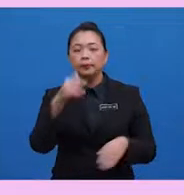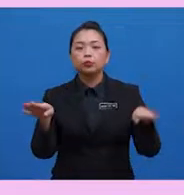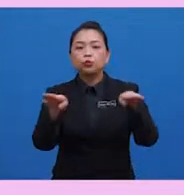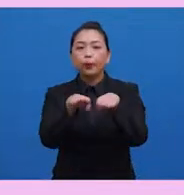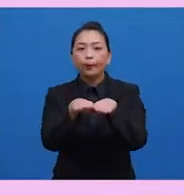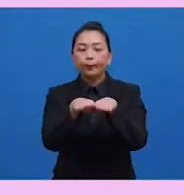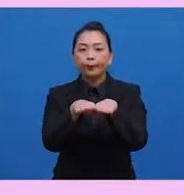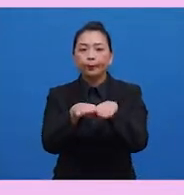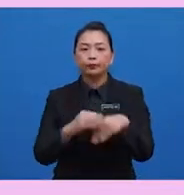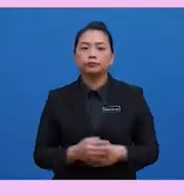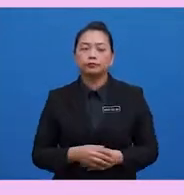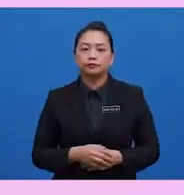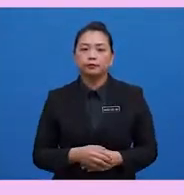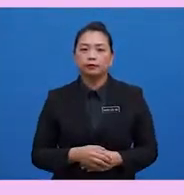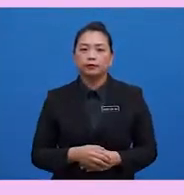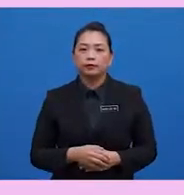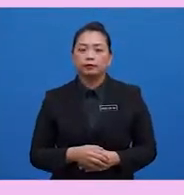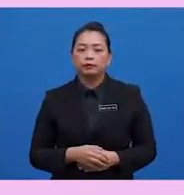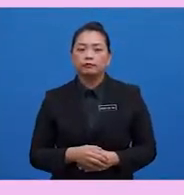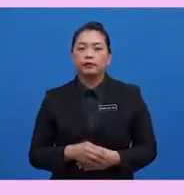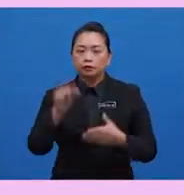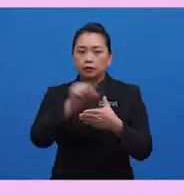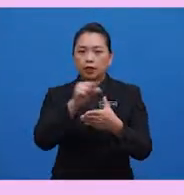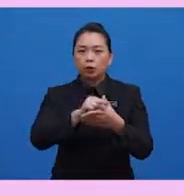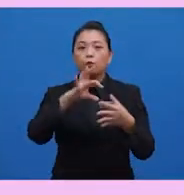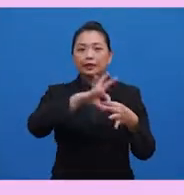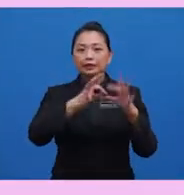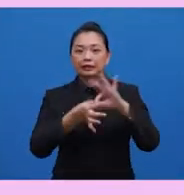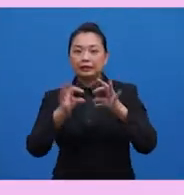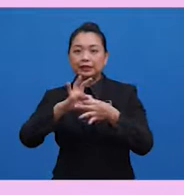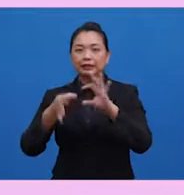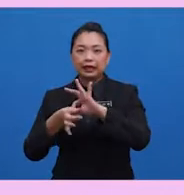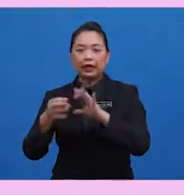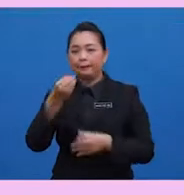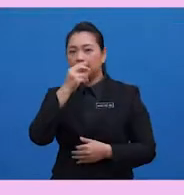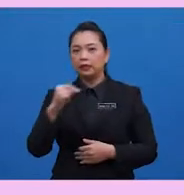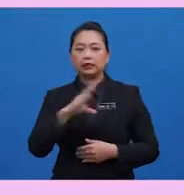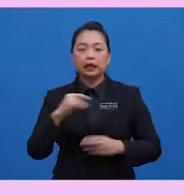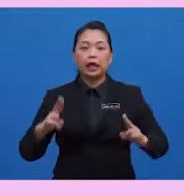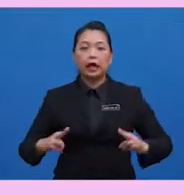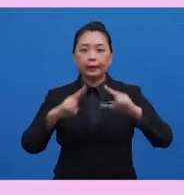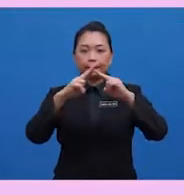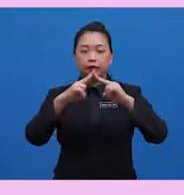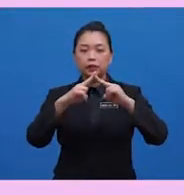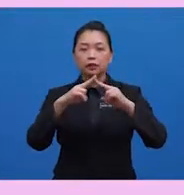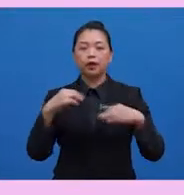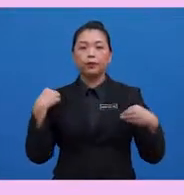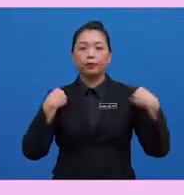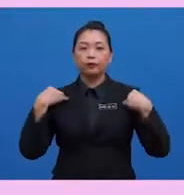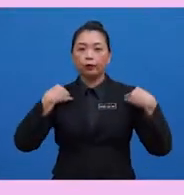tertimbus. Seterusnya, menjejaskan rantaian makanan serta habitat flora dan fauna.